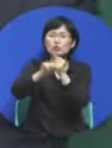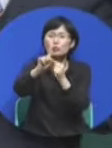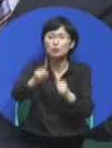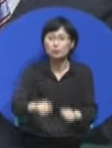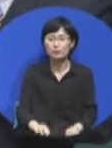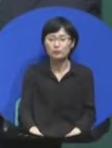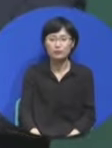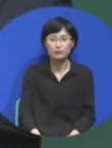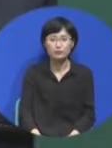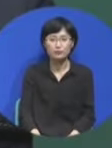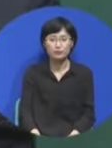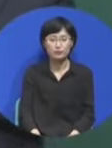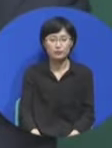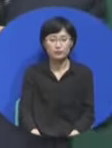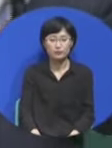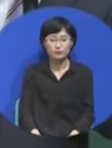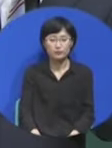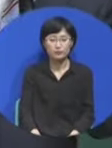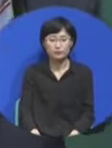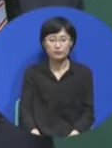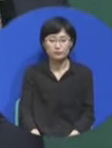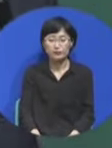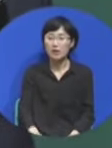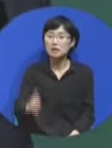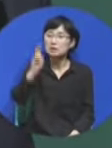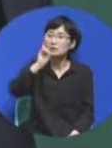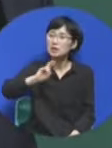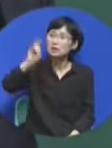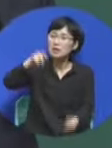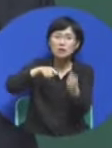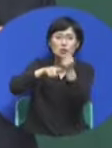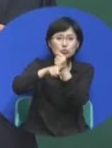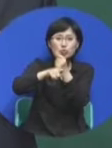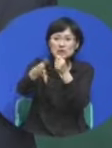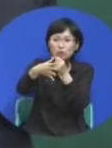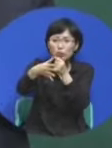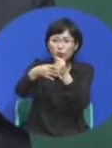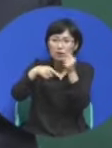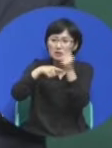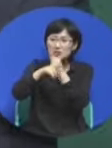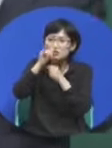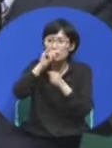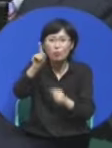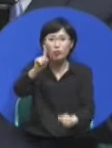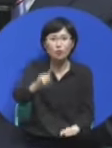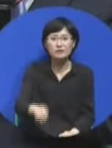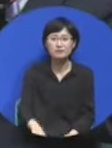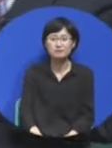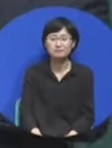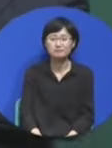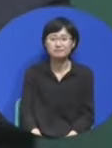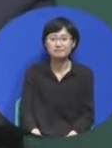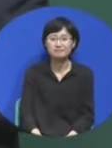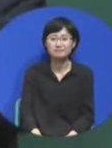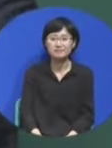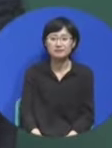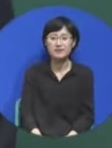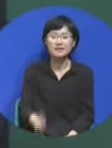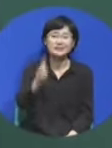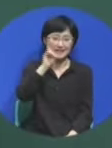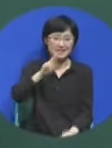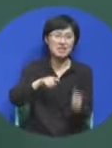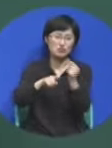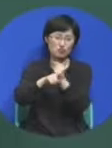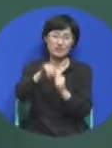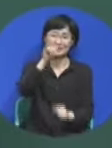第二个，那么我们有理由唱赞美吗? 찬양할 이유가 있습니까? 有唱赞美的理由吗? 여러분 찬양할 이유가 있다고 생각되십니까? 你们认为有理由唱赞美吗? 그래요. 찬양할